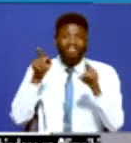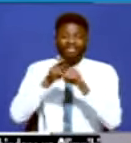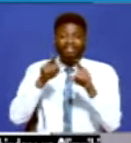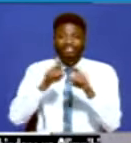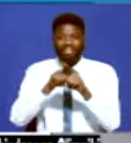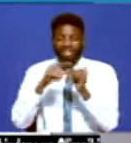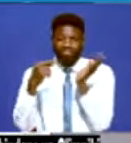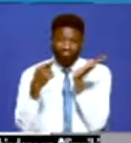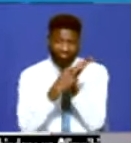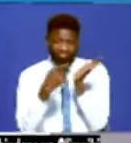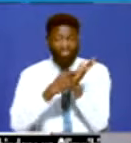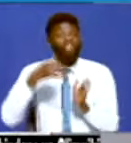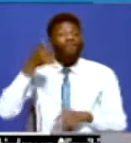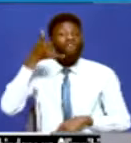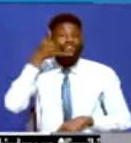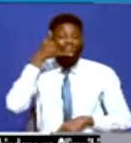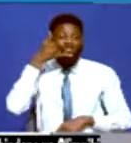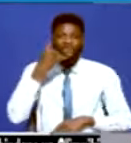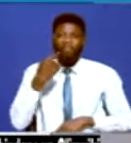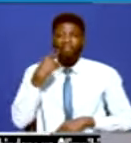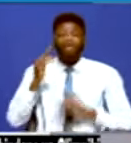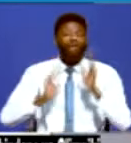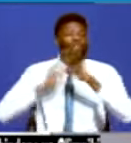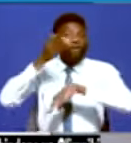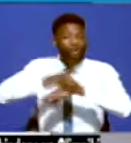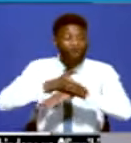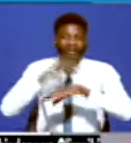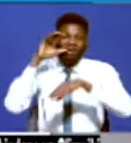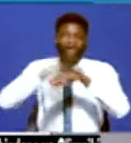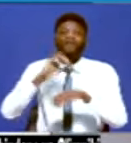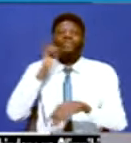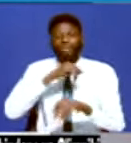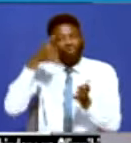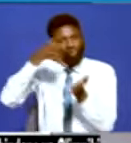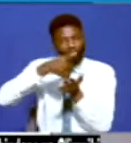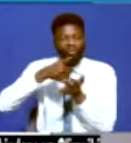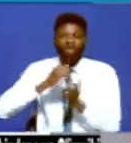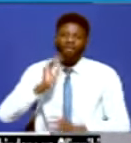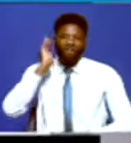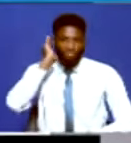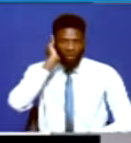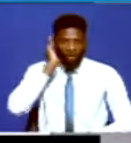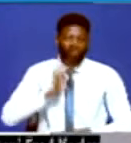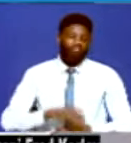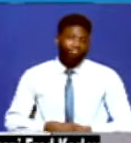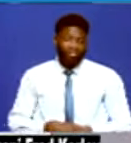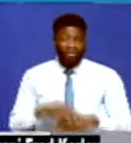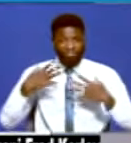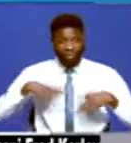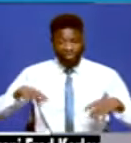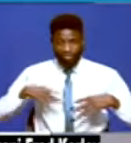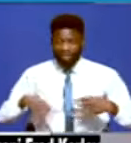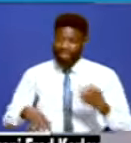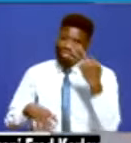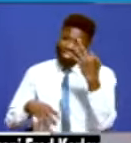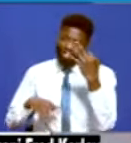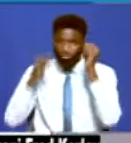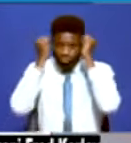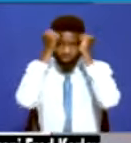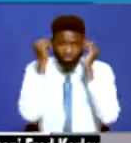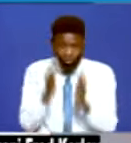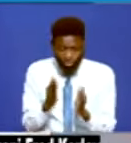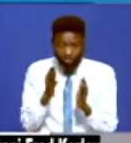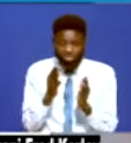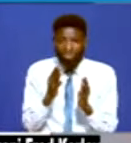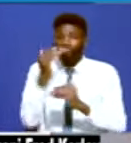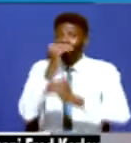za simu na rununu kadhaa. Washukiwa hao watatu wanaoaminika kuwa wanafunzi wa chuo kikuu cha kilimo na